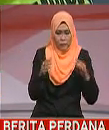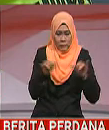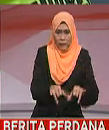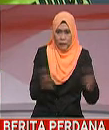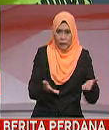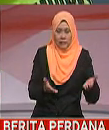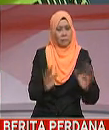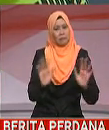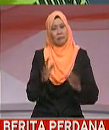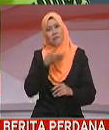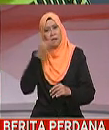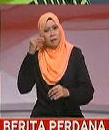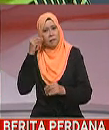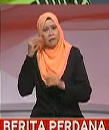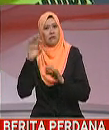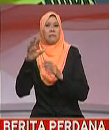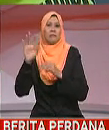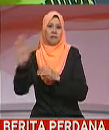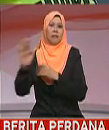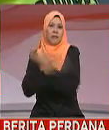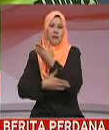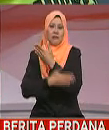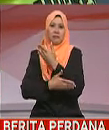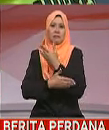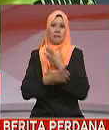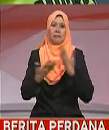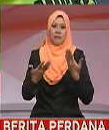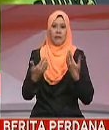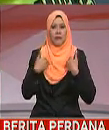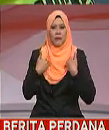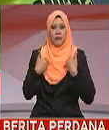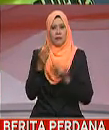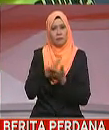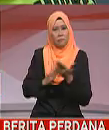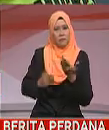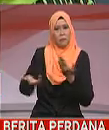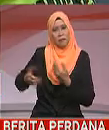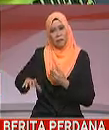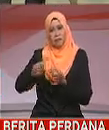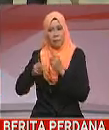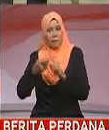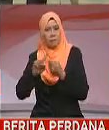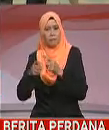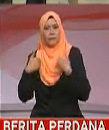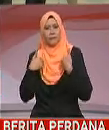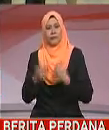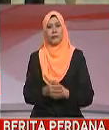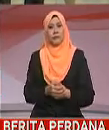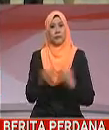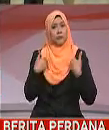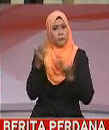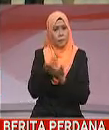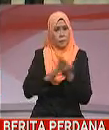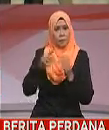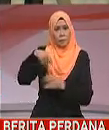cepat yang mau balik lah, rindu untuk family lah. So sini ramai-ramai ada dalam Bangladesh, ada lain-lain negara, ada sama kawan-kawan. Ada juga dalam